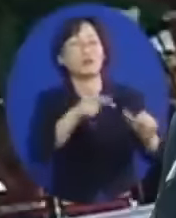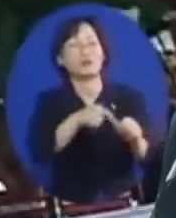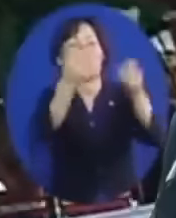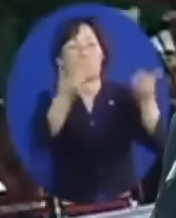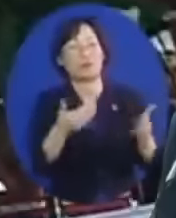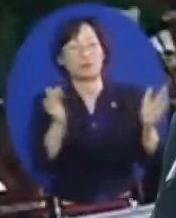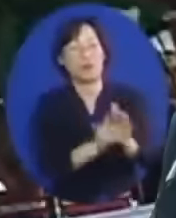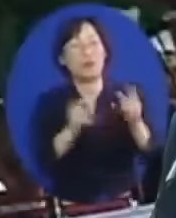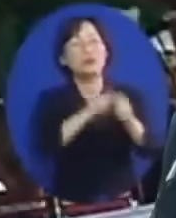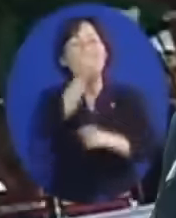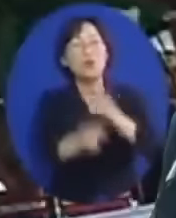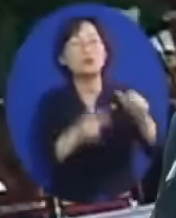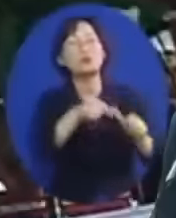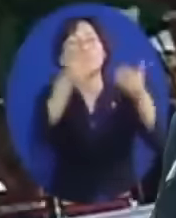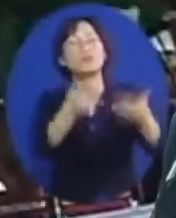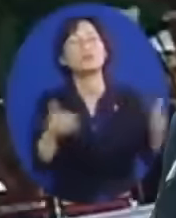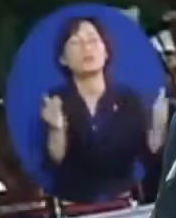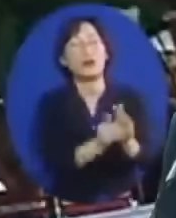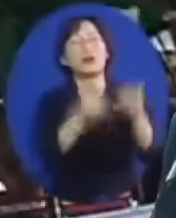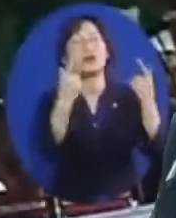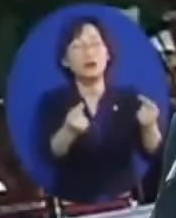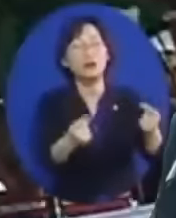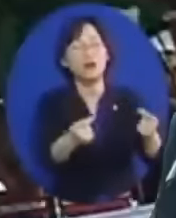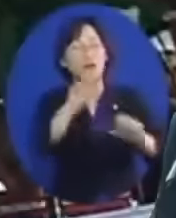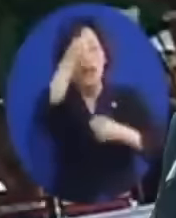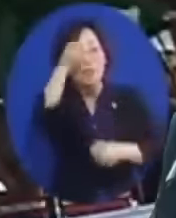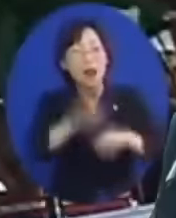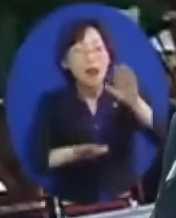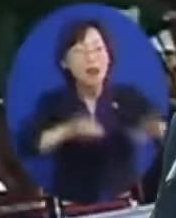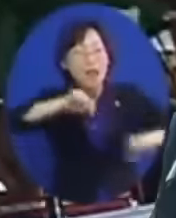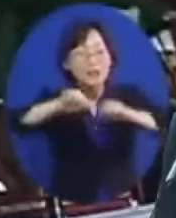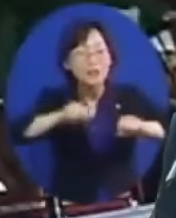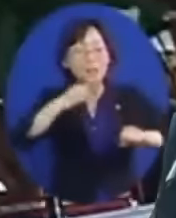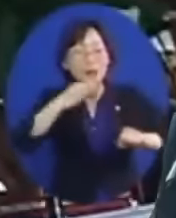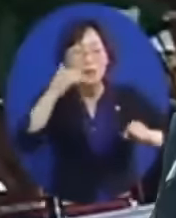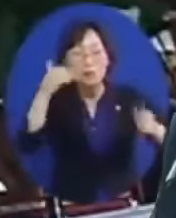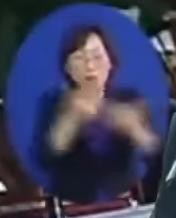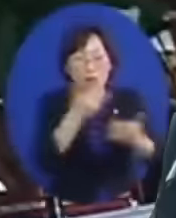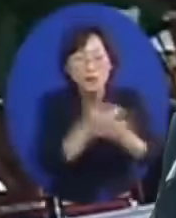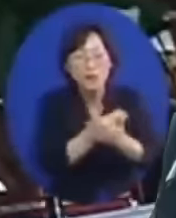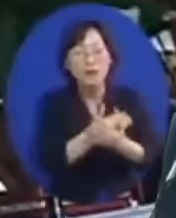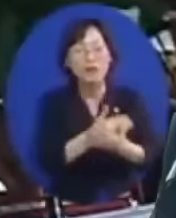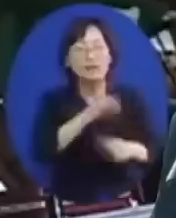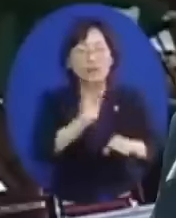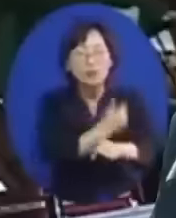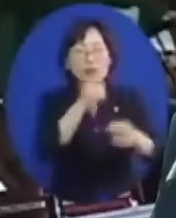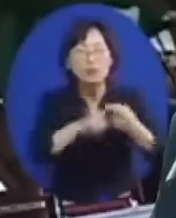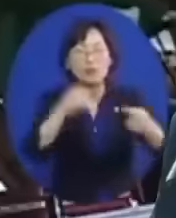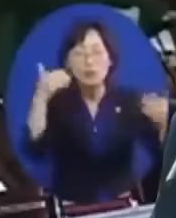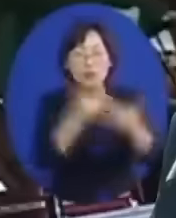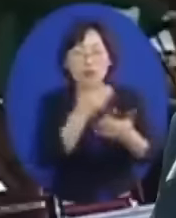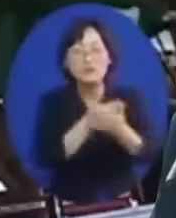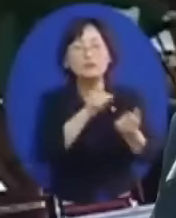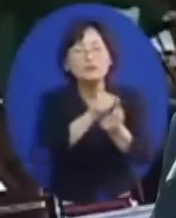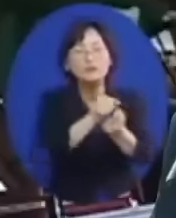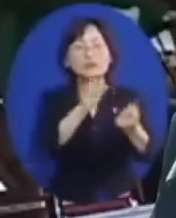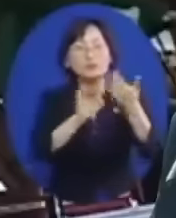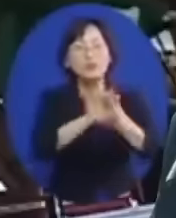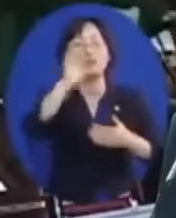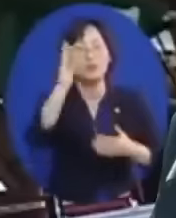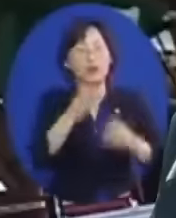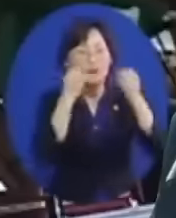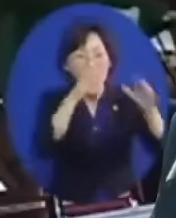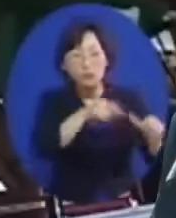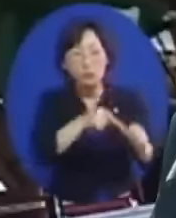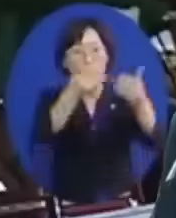구원받았으면 영원히 구원받은 것이다. 발은 행위만 씻으면 된다. 잘못한 것 회개만 하고 씻으면 되는 것이고 새로 구원받을